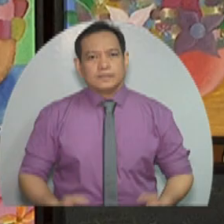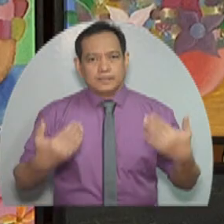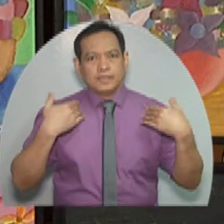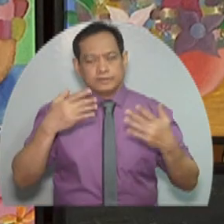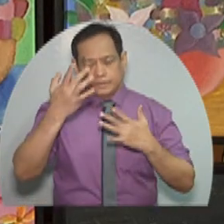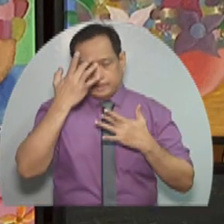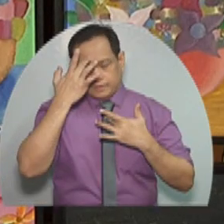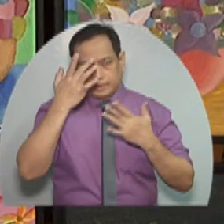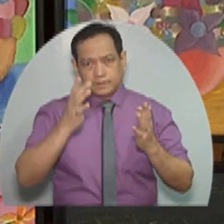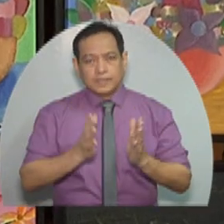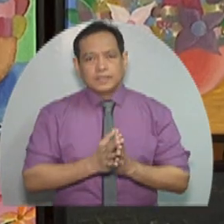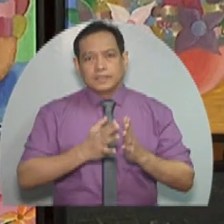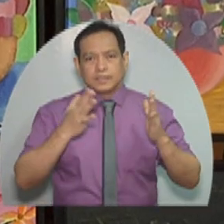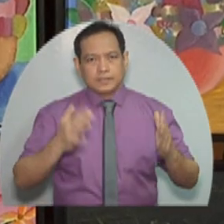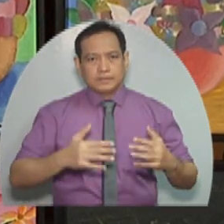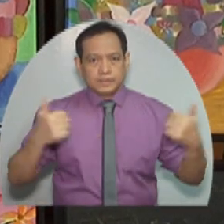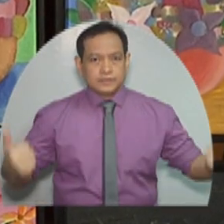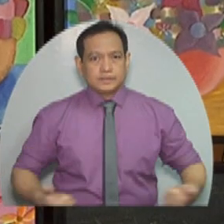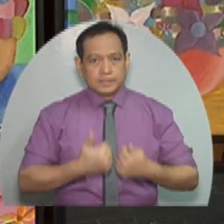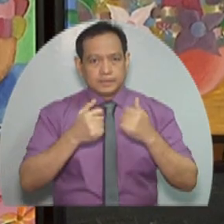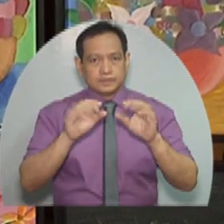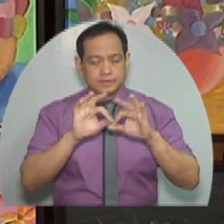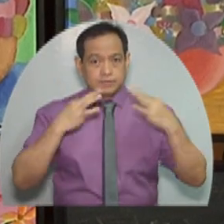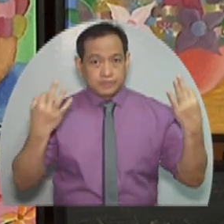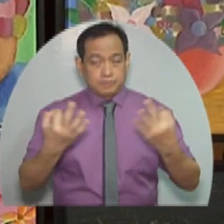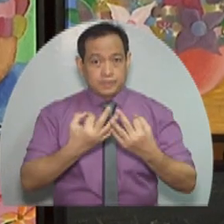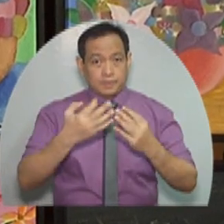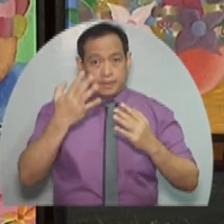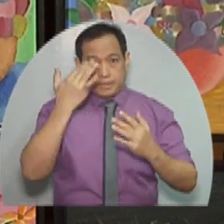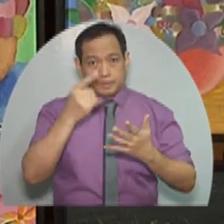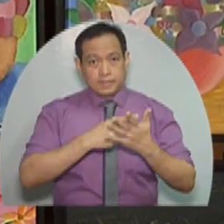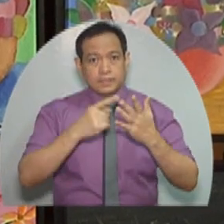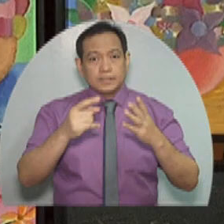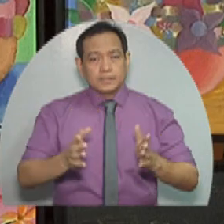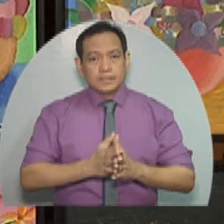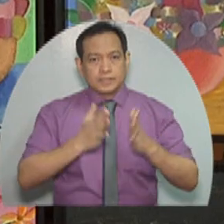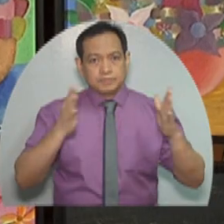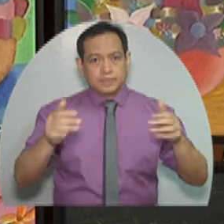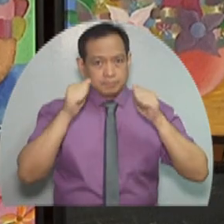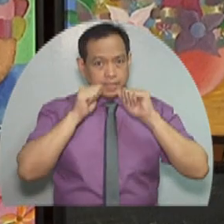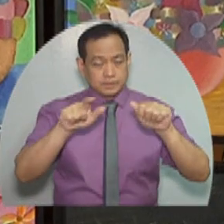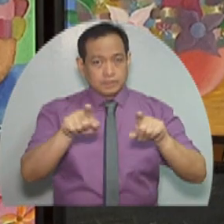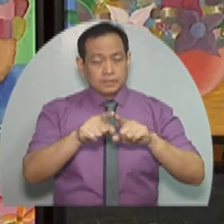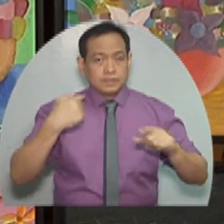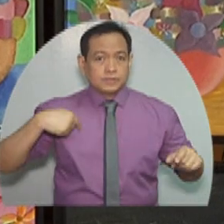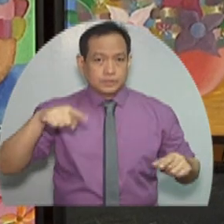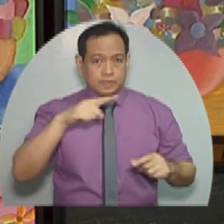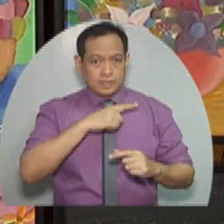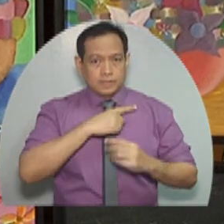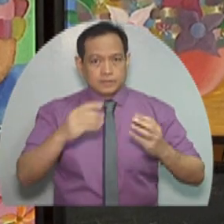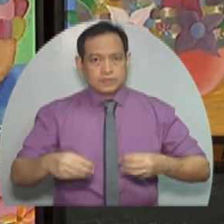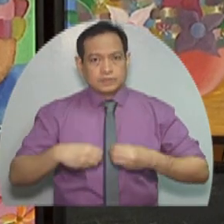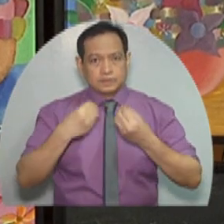Ang pagkakaroon ng sakit ay napakalaking pagsubok sa isang pamilya. Kaya malaking biyaya rin para sa atin ang